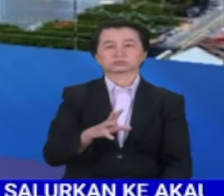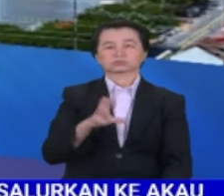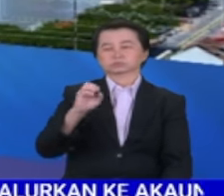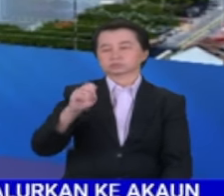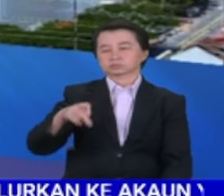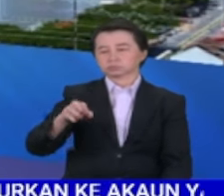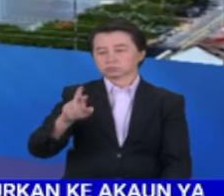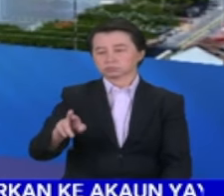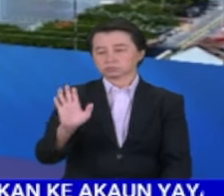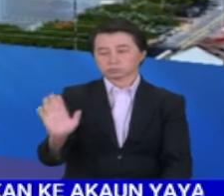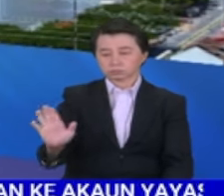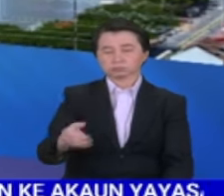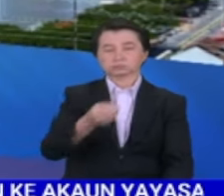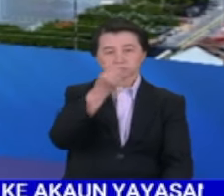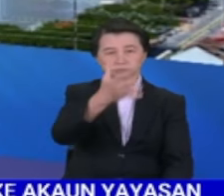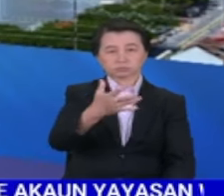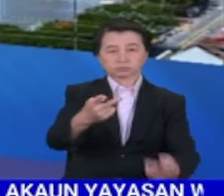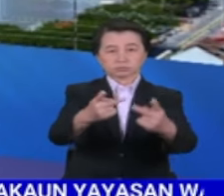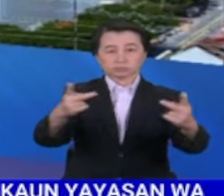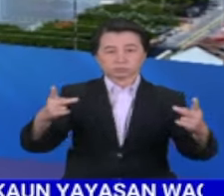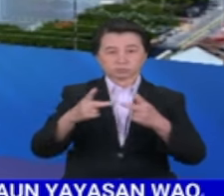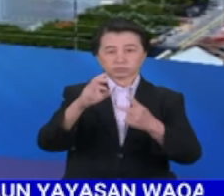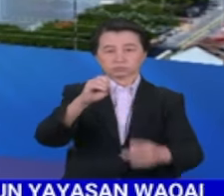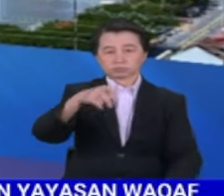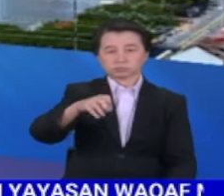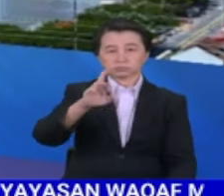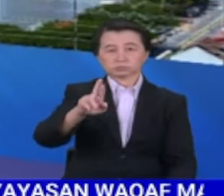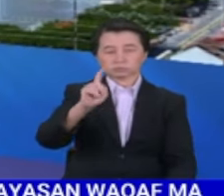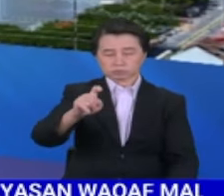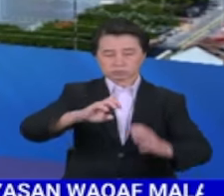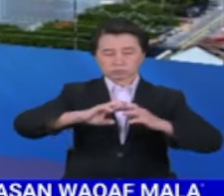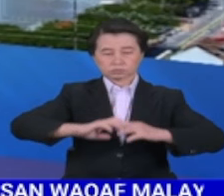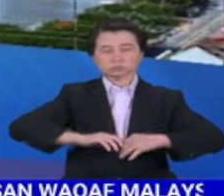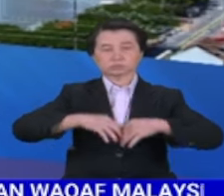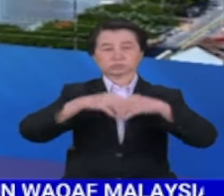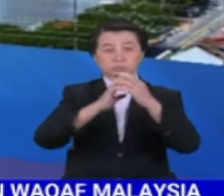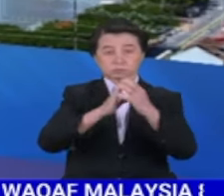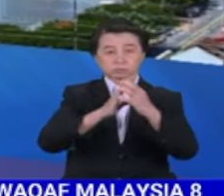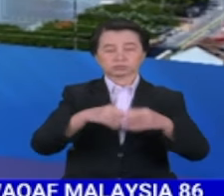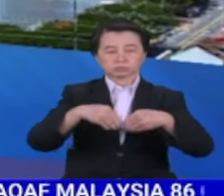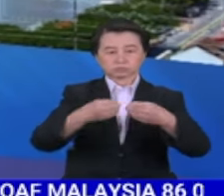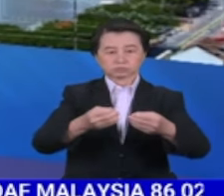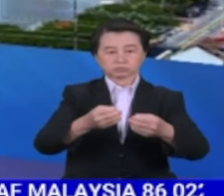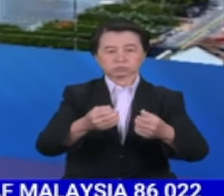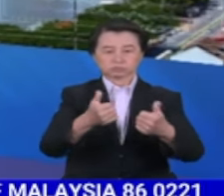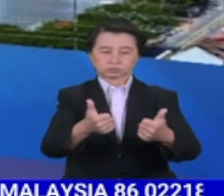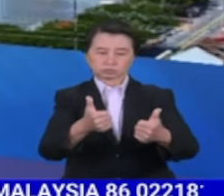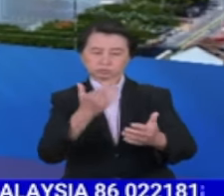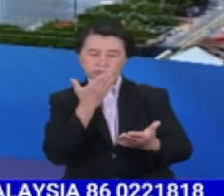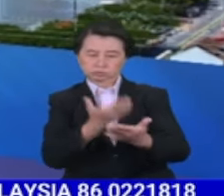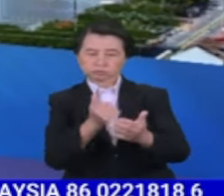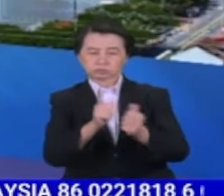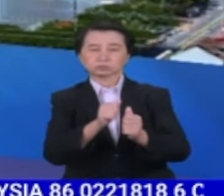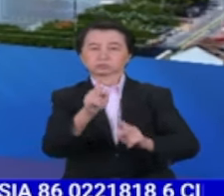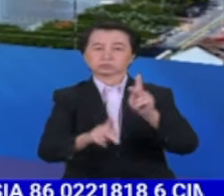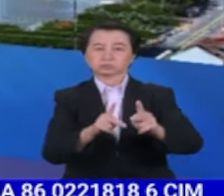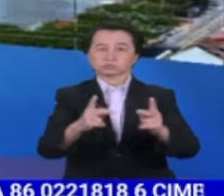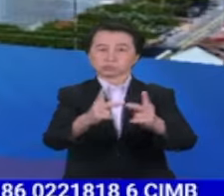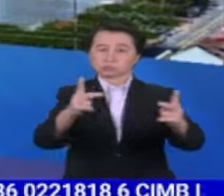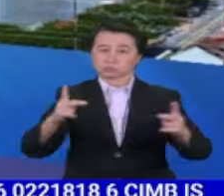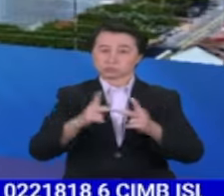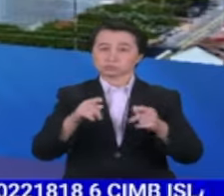over Billy sujang memberitahu kawasan Opar perlu dibangunkan Agar memberi impak tinggi kepada penduduk di kawasan